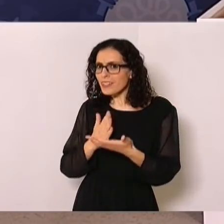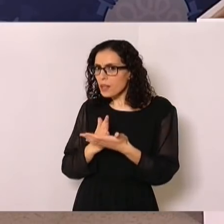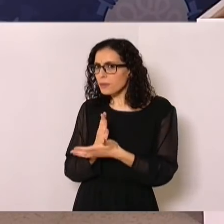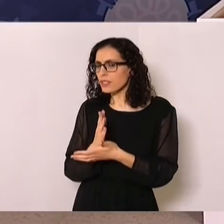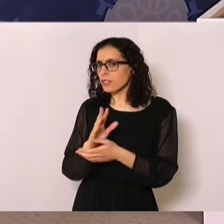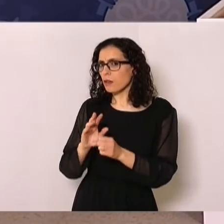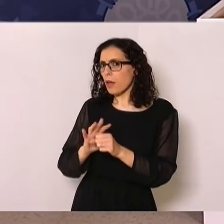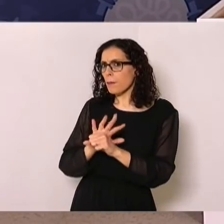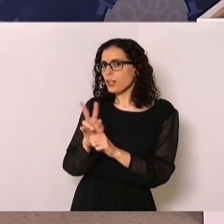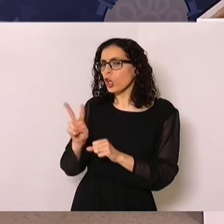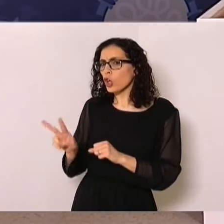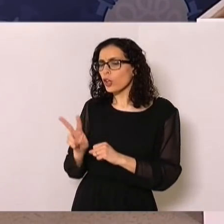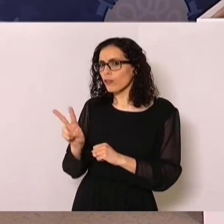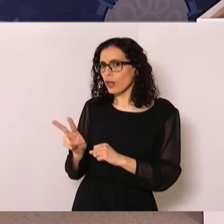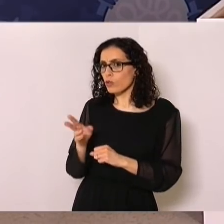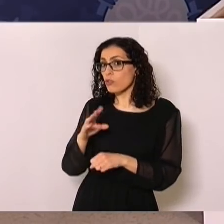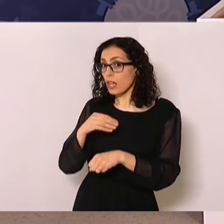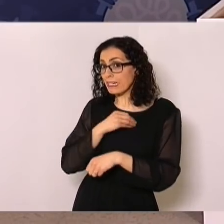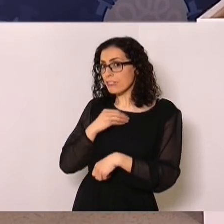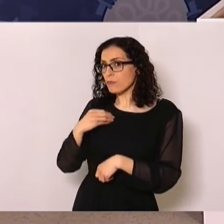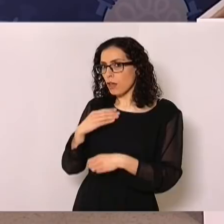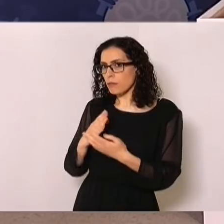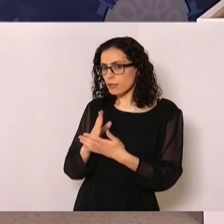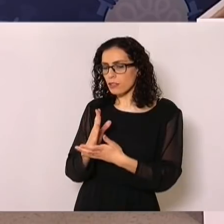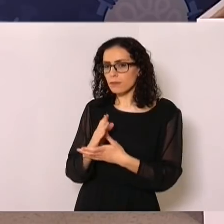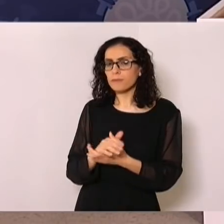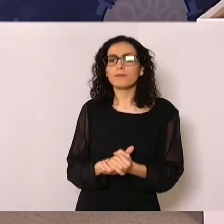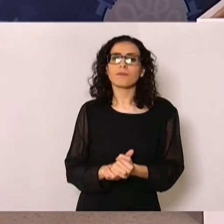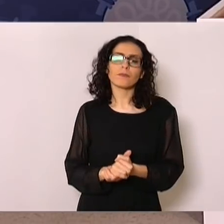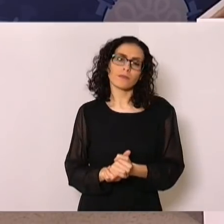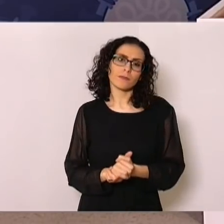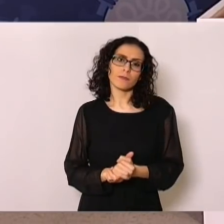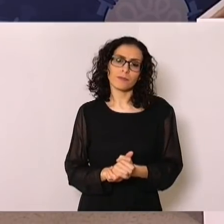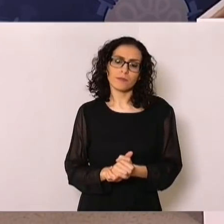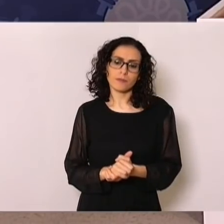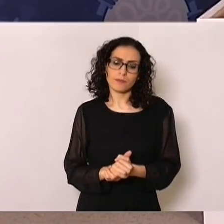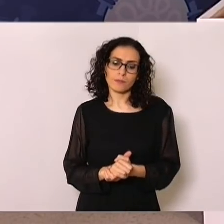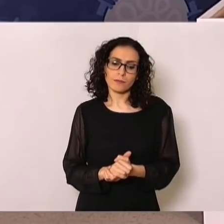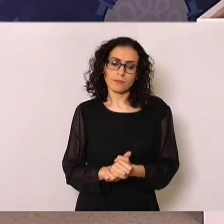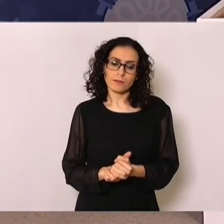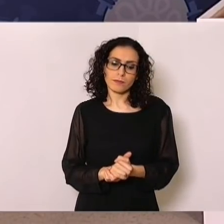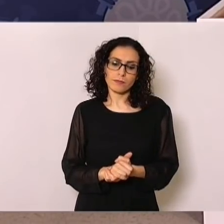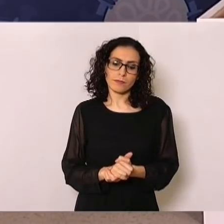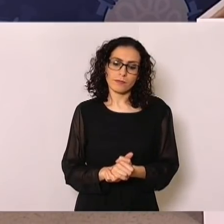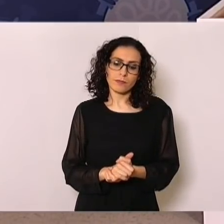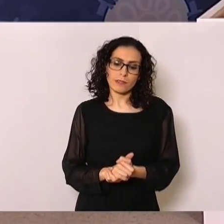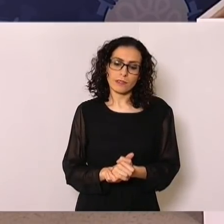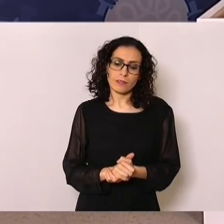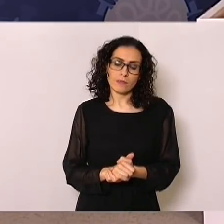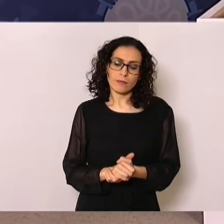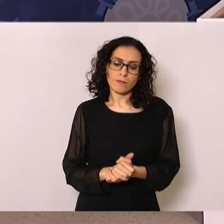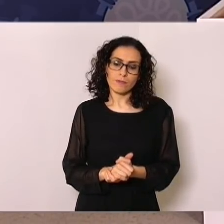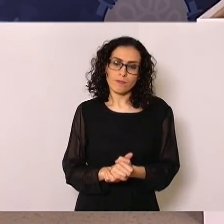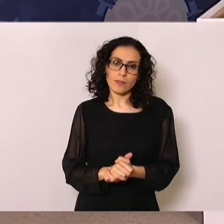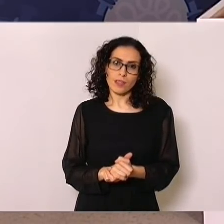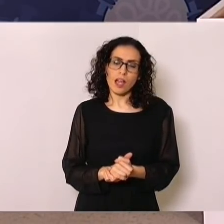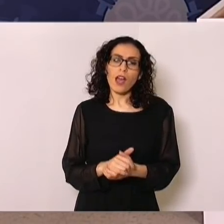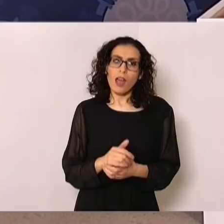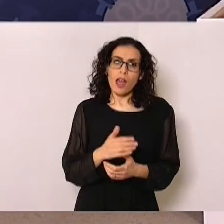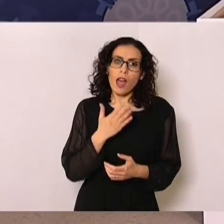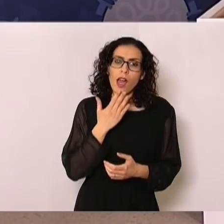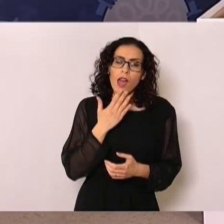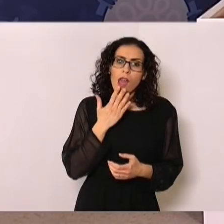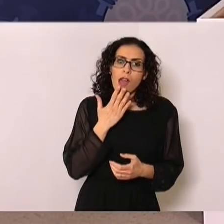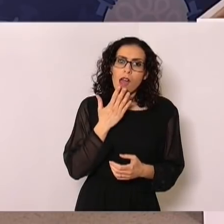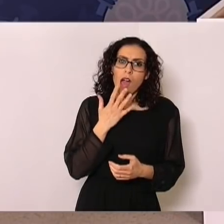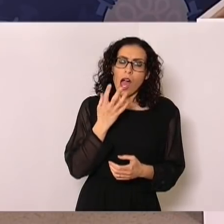Għadik kemm għamilt appell biex il-persuni jagħmlu swabbing ma jgħidux jibżgħu. Qed taraw każi ta' persuni li qed idumu biex jiġu jagħmlu l-swabbing wara li